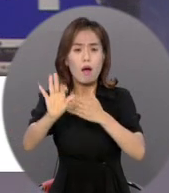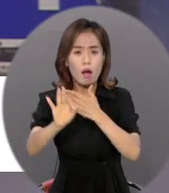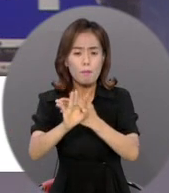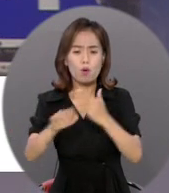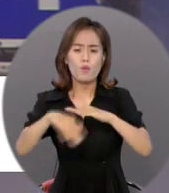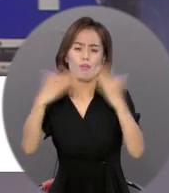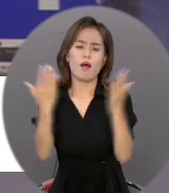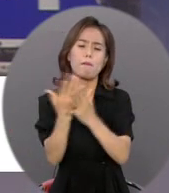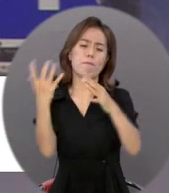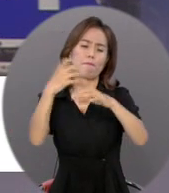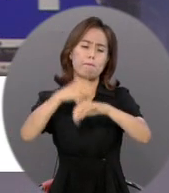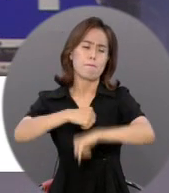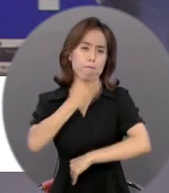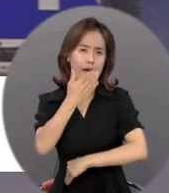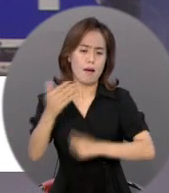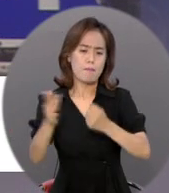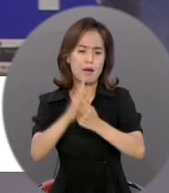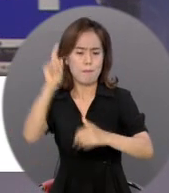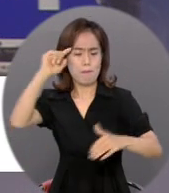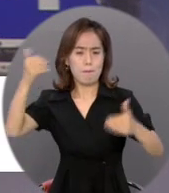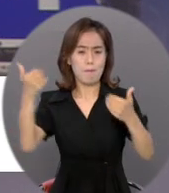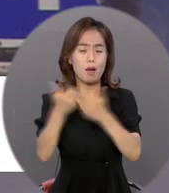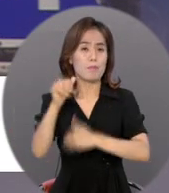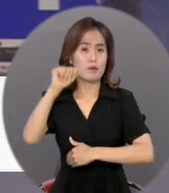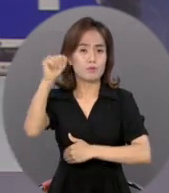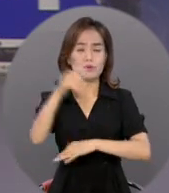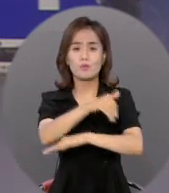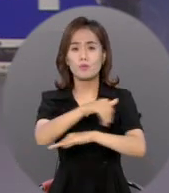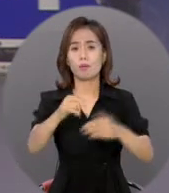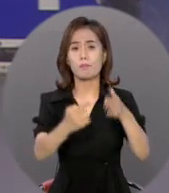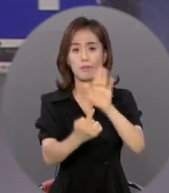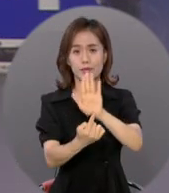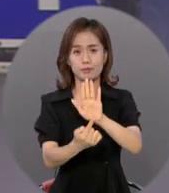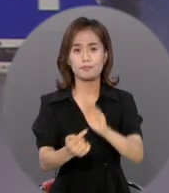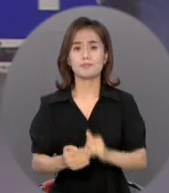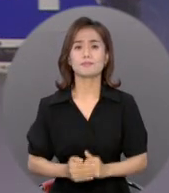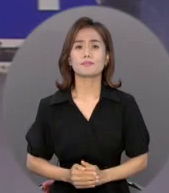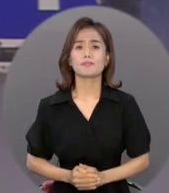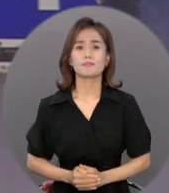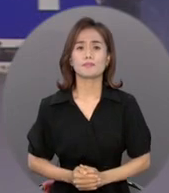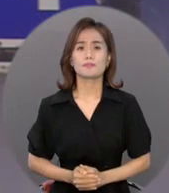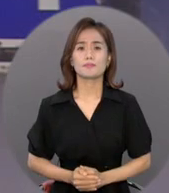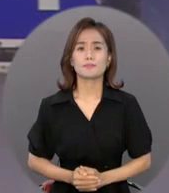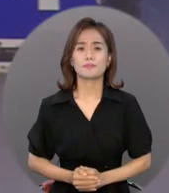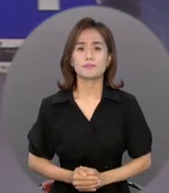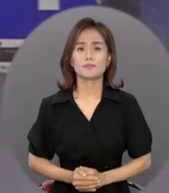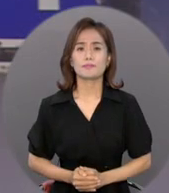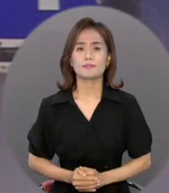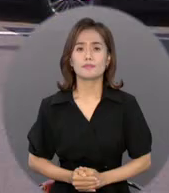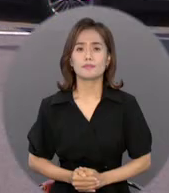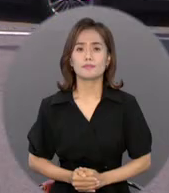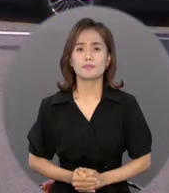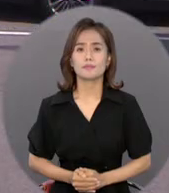위기에 내몰릴 게 뻔하다며 강경 투쟁을 예고하고 있습니다. 보도에 문영철 기자입니다.